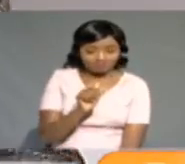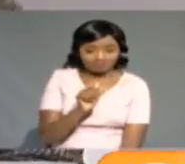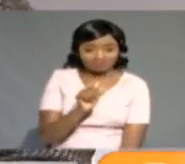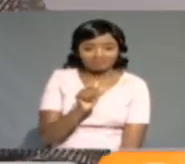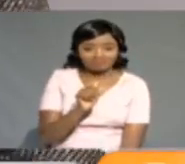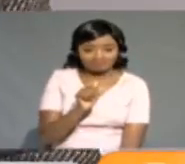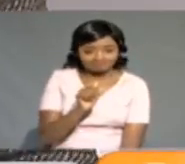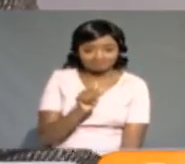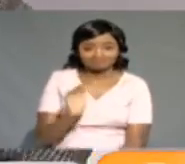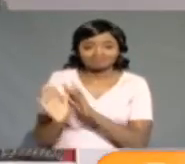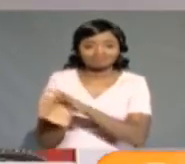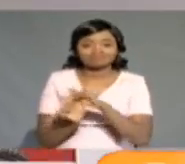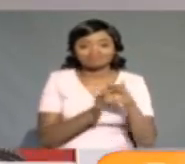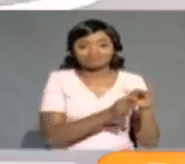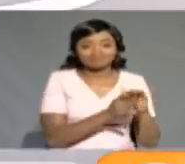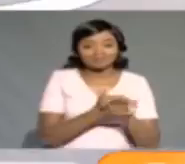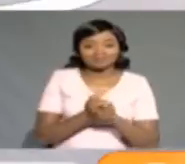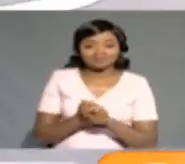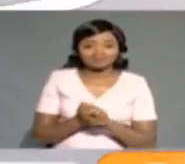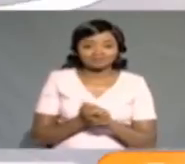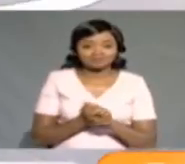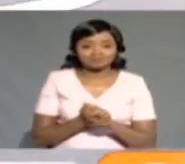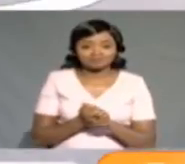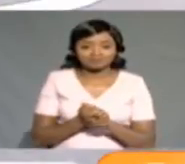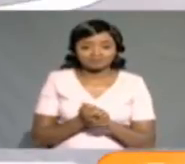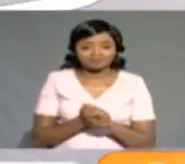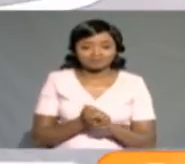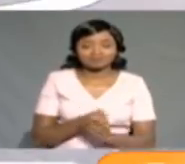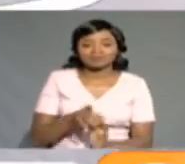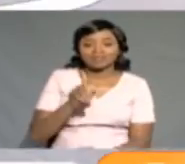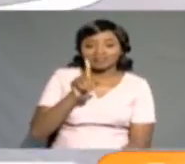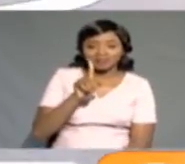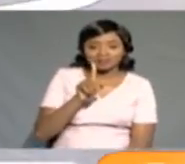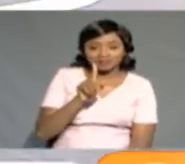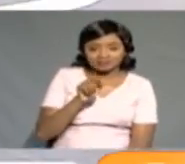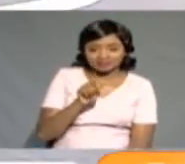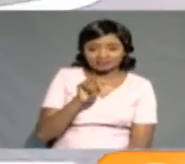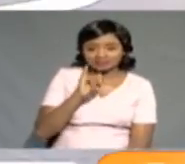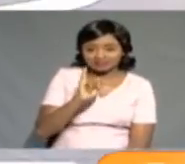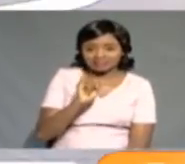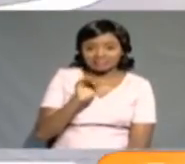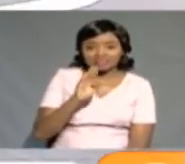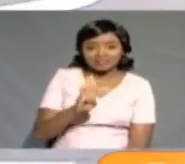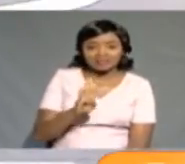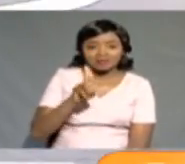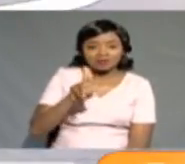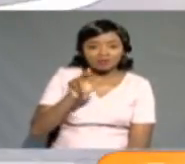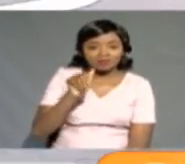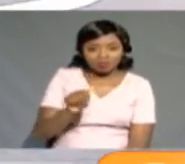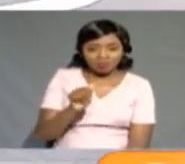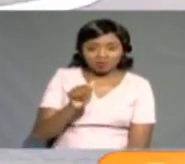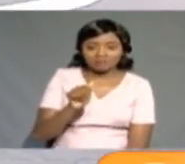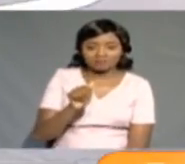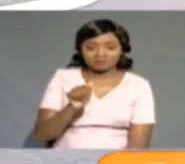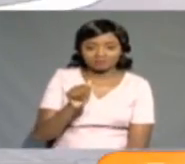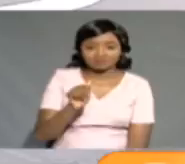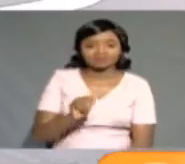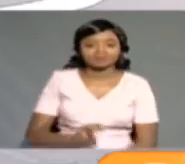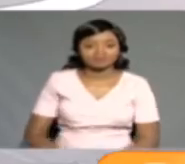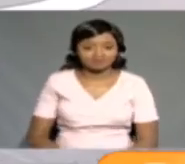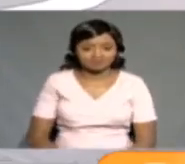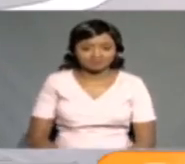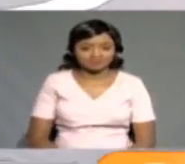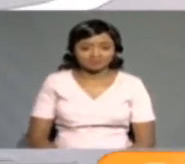sasa, tuingie kwenye tifua. Tibua. Tunaingia kwenye tifua ama tibua? Tibua. Maana ashatuambia kutifua ni vumbi